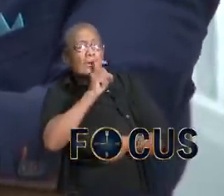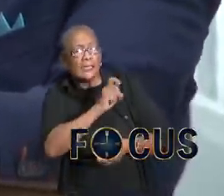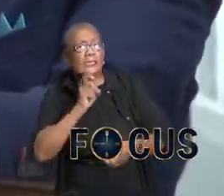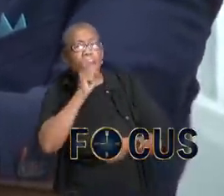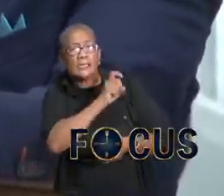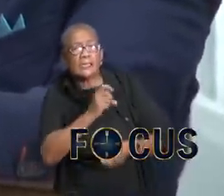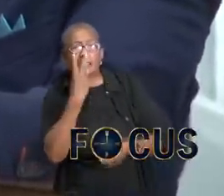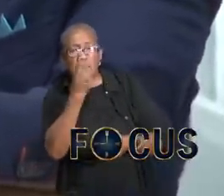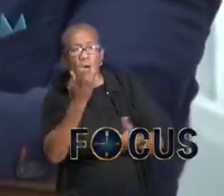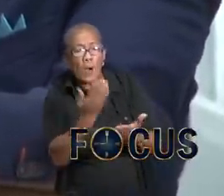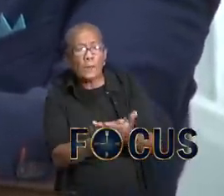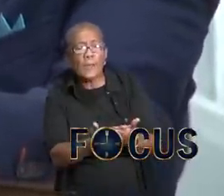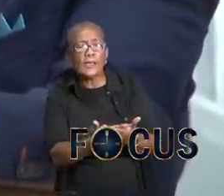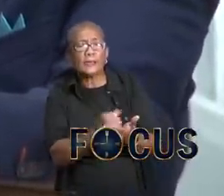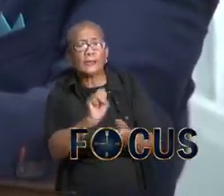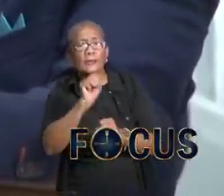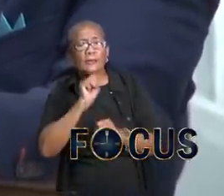opmerkingen.